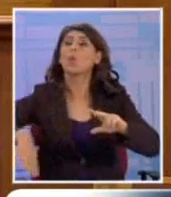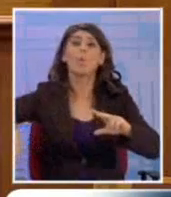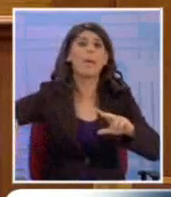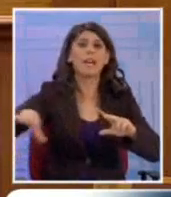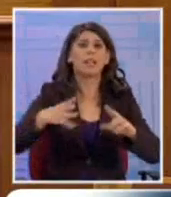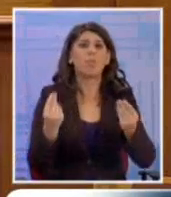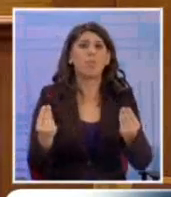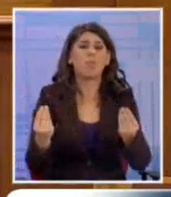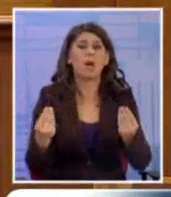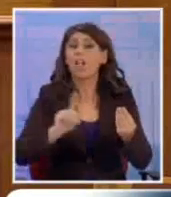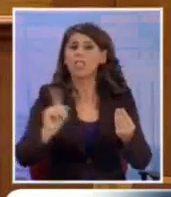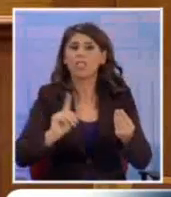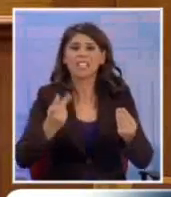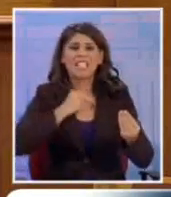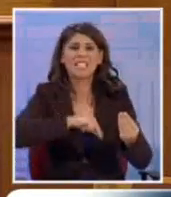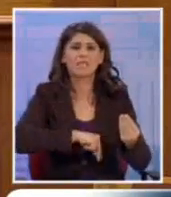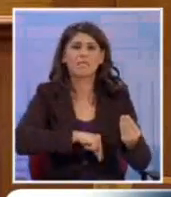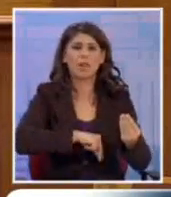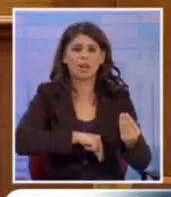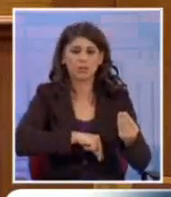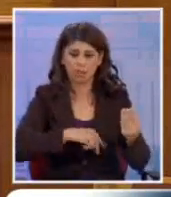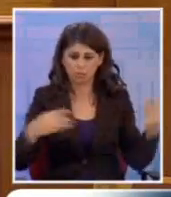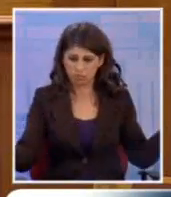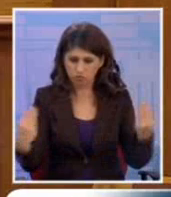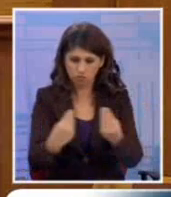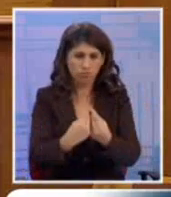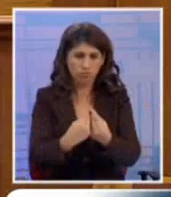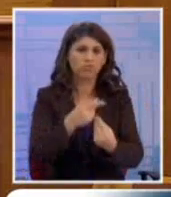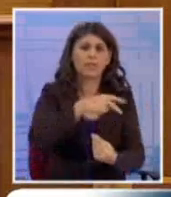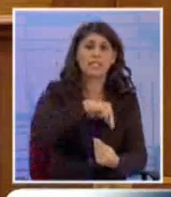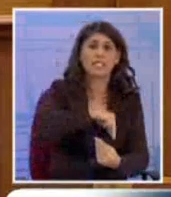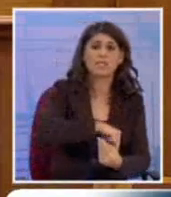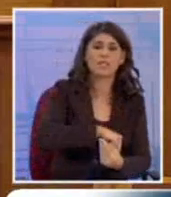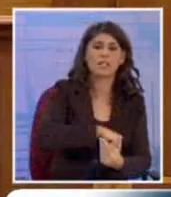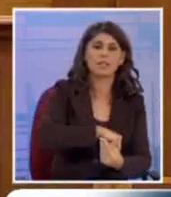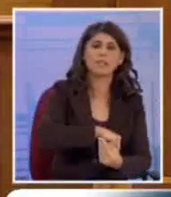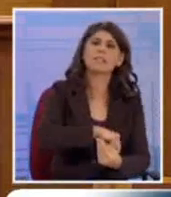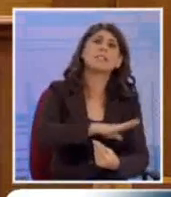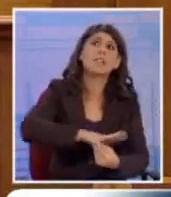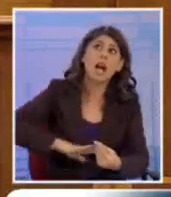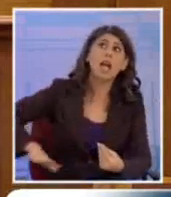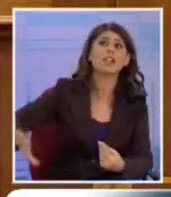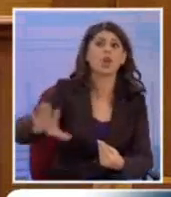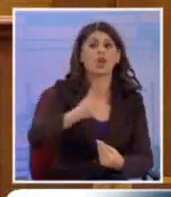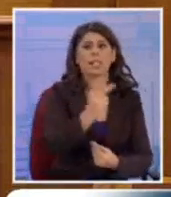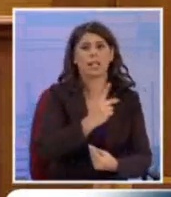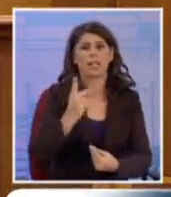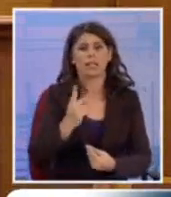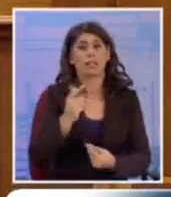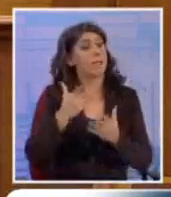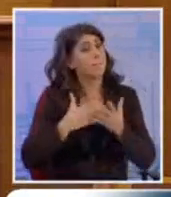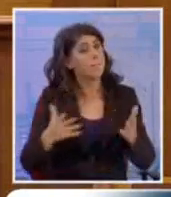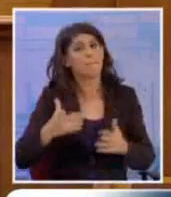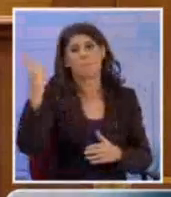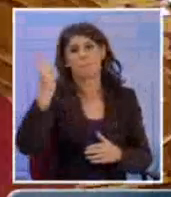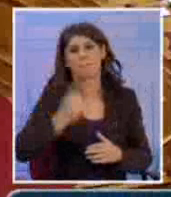μια τάξη που τα συμφέροντά της ευθυγραμμίζονται με τα συμφέροντα της ευρύτερης κοινωνίας ή τουλάχιστον ένα αρκετά